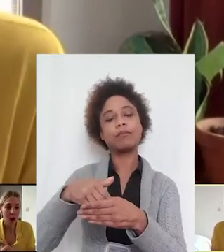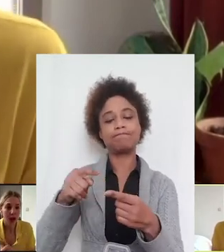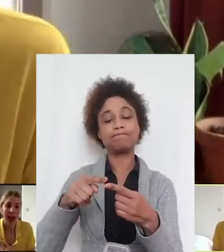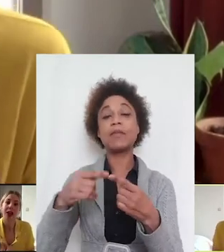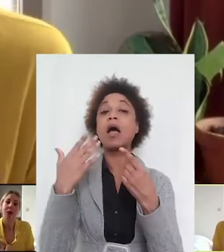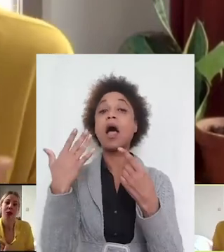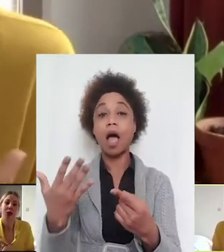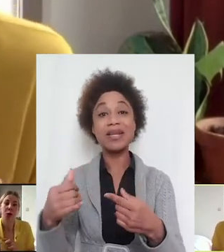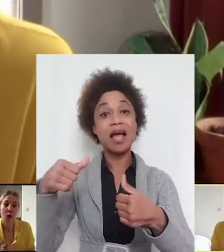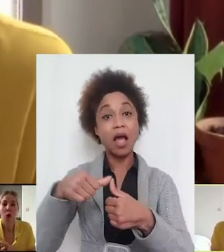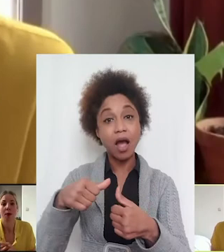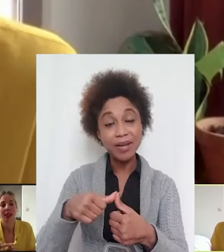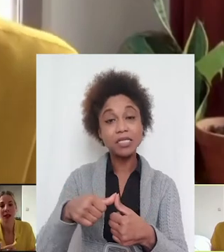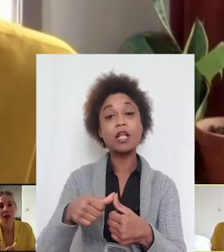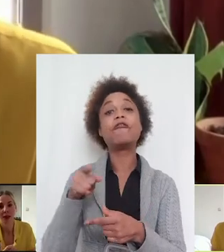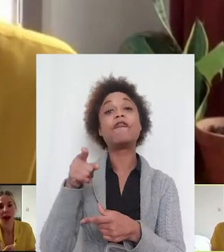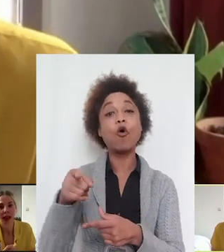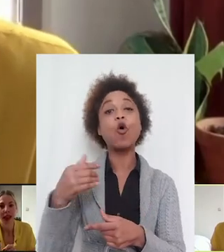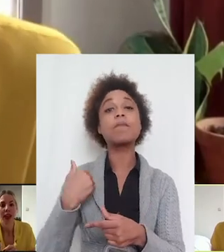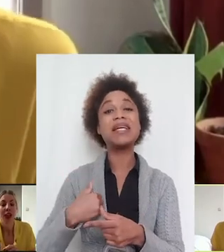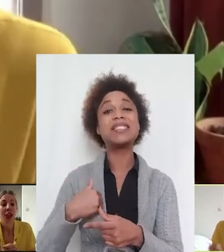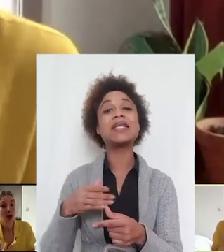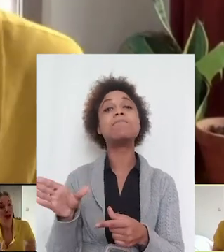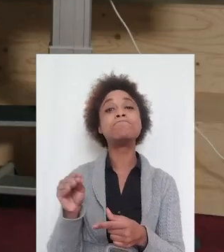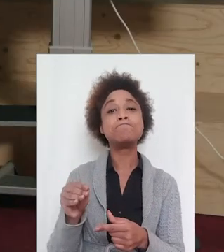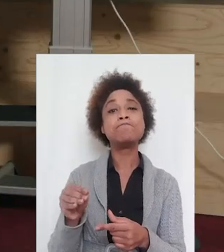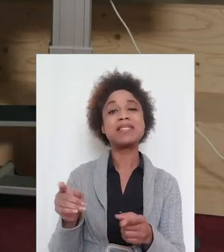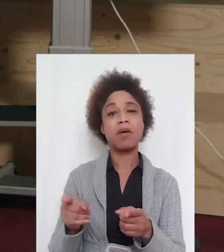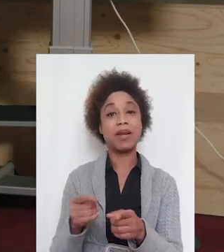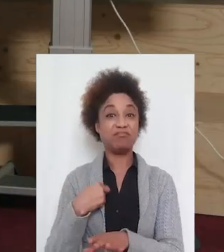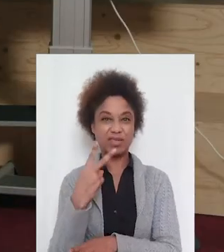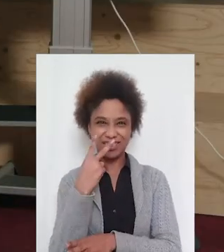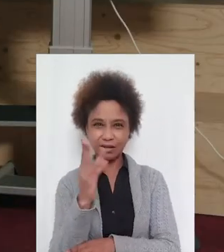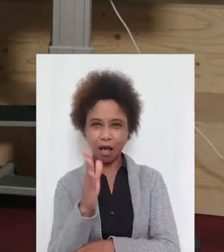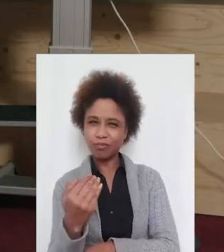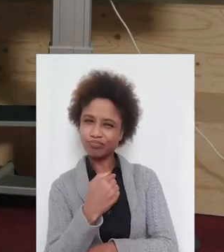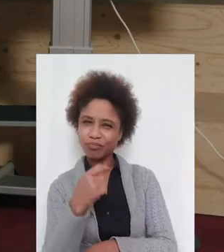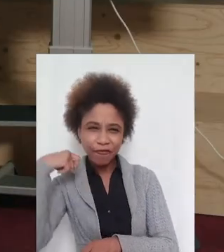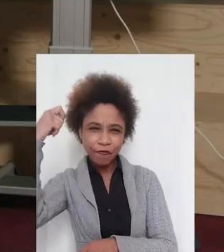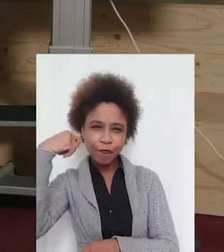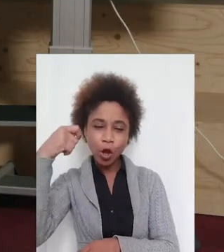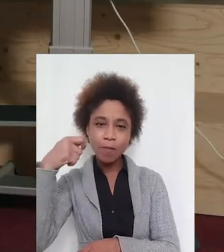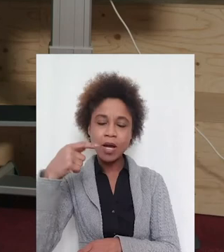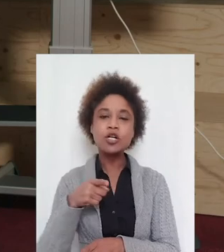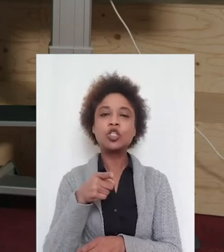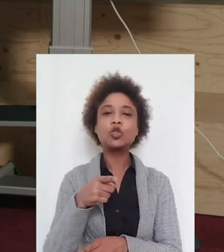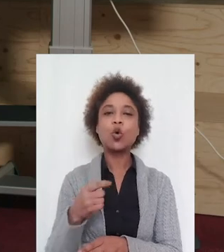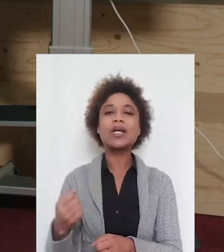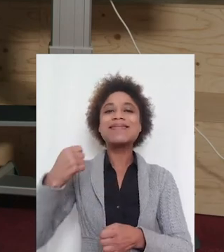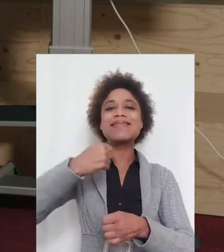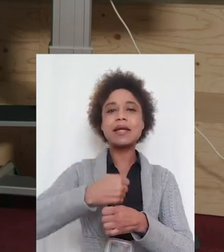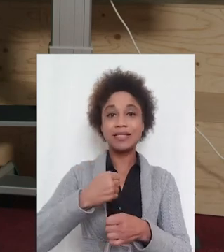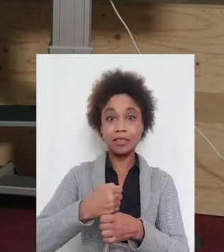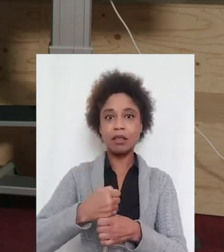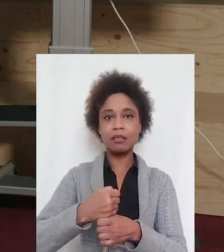Aanbod aangepast voor mensen met een beperking. Zoals zojuist te zien was in het filmpje, door de inzet van